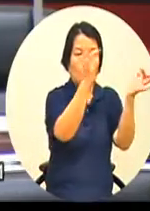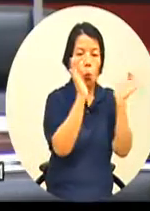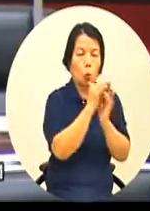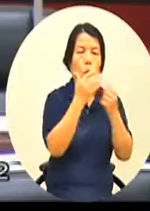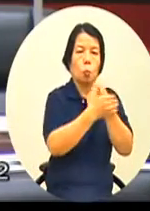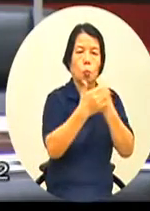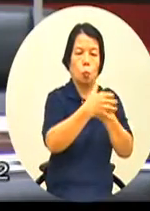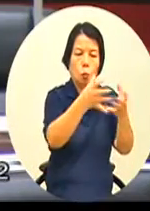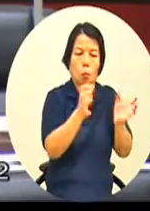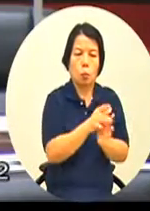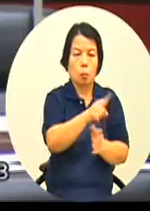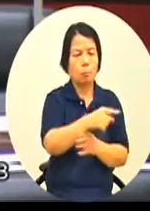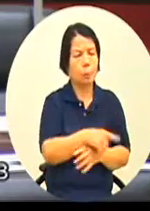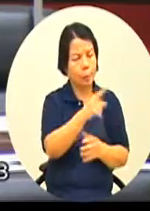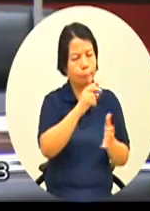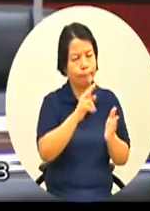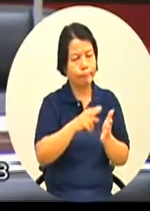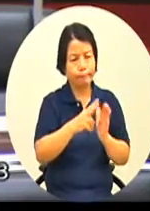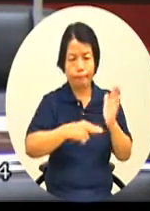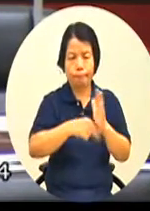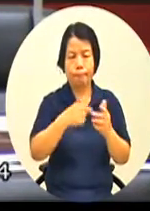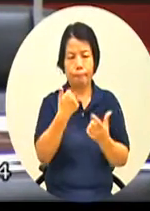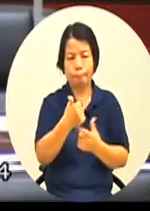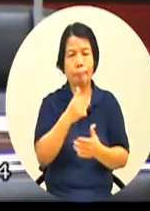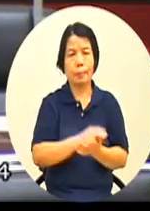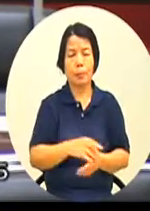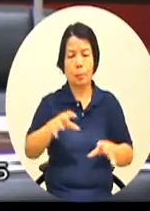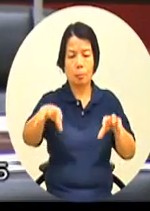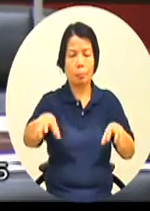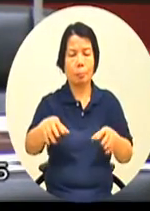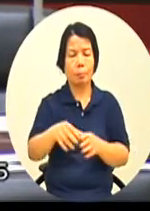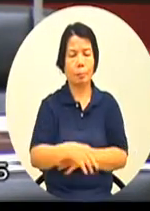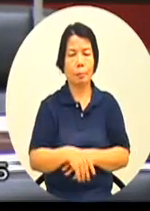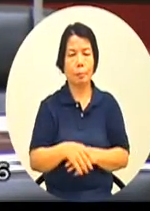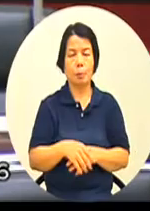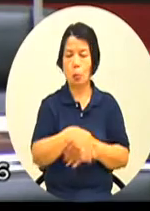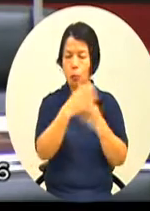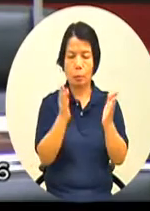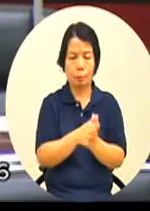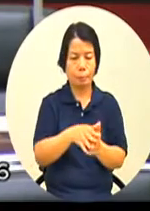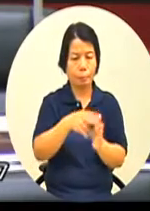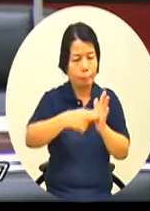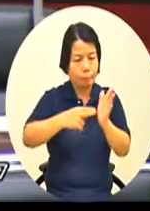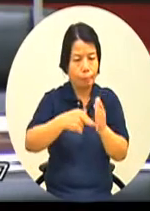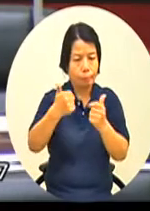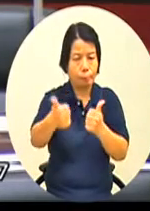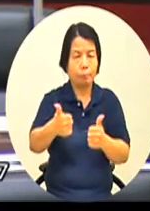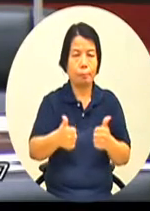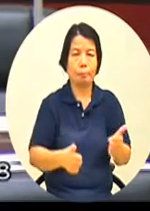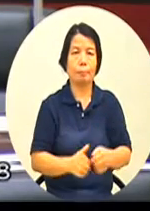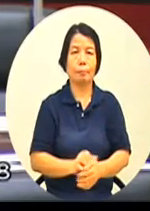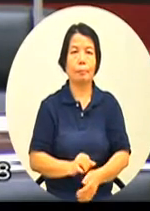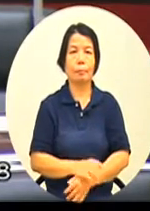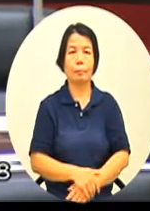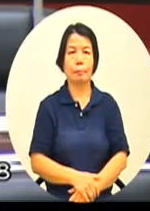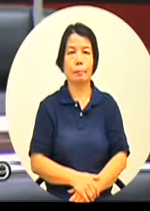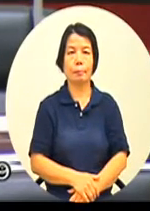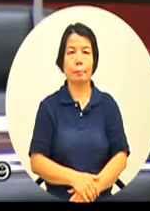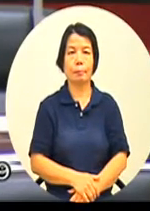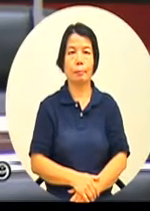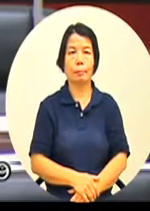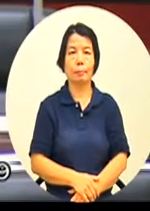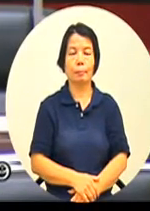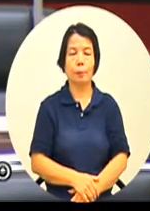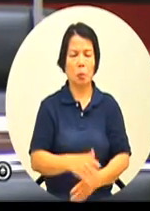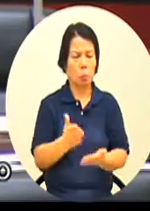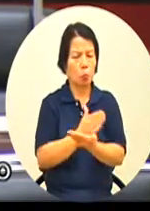也觉得也是有他的道理，两边听一听呢，好像都有道理，所以我就觉得很难